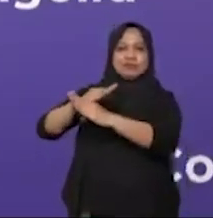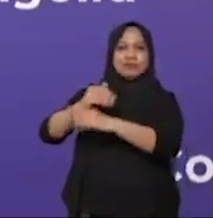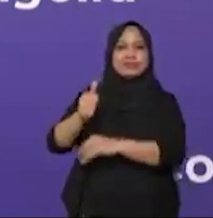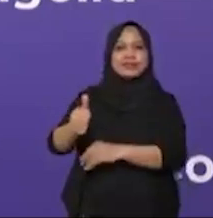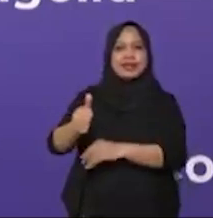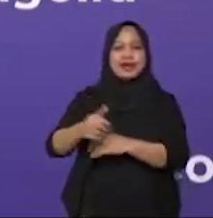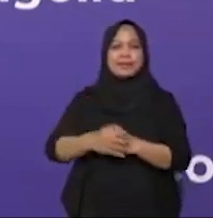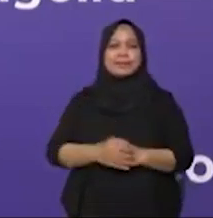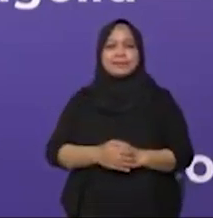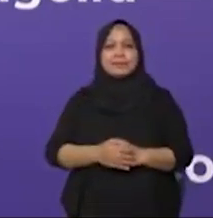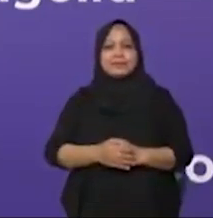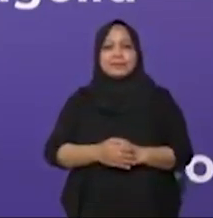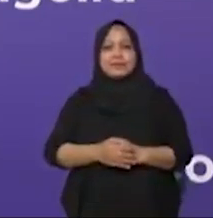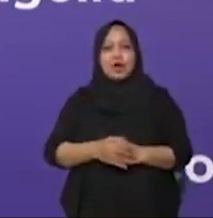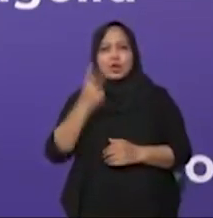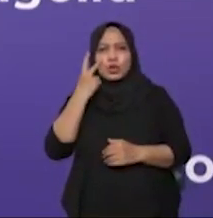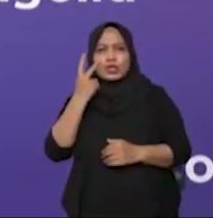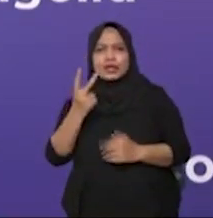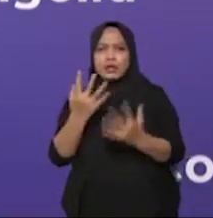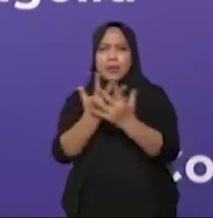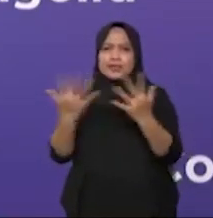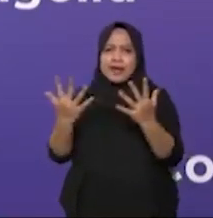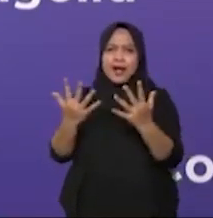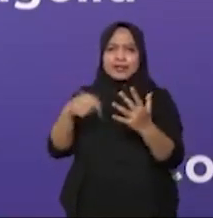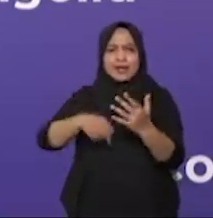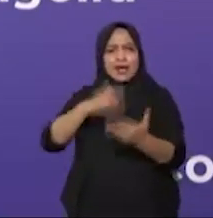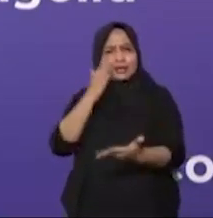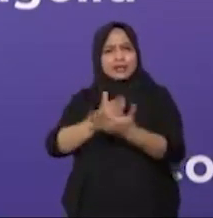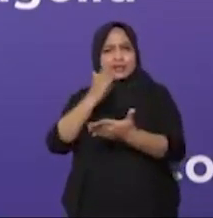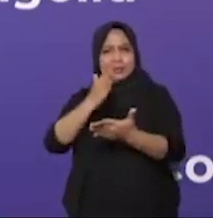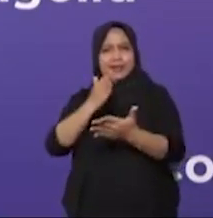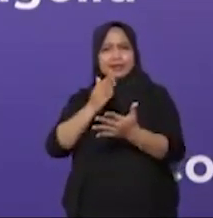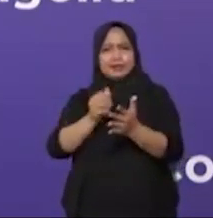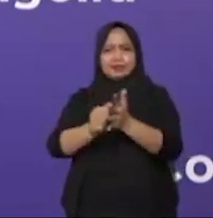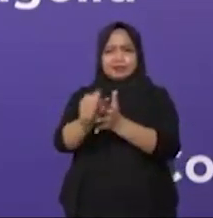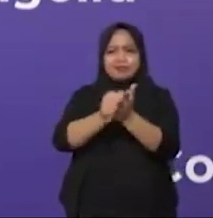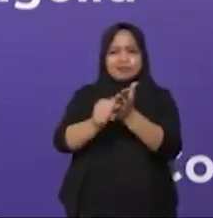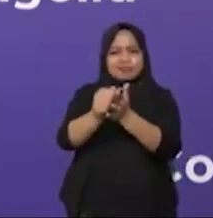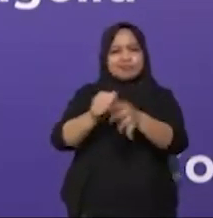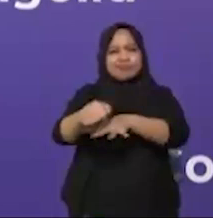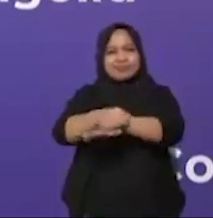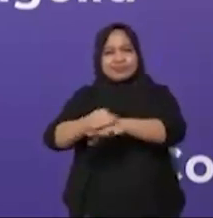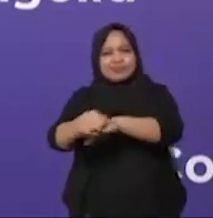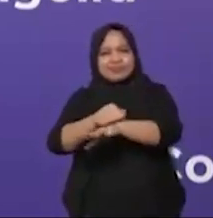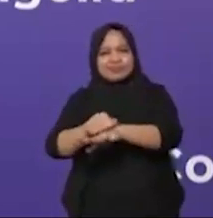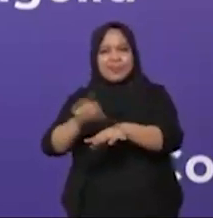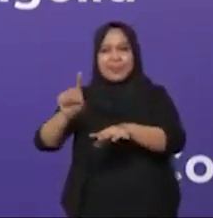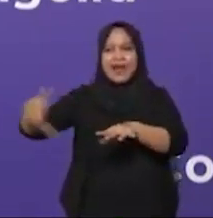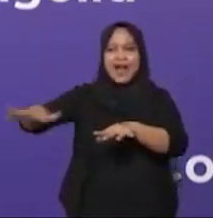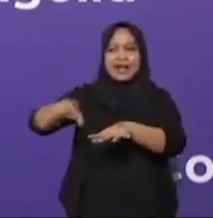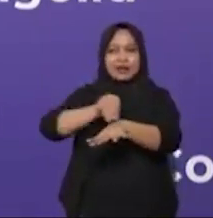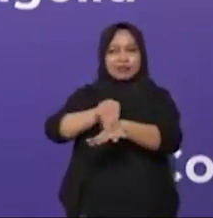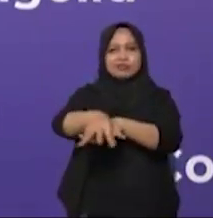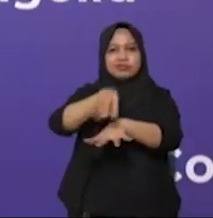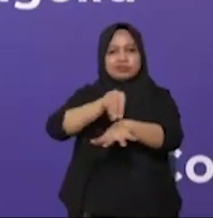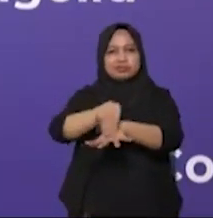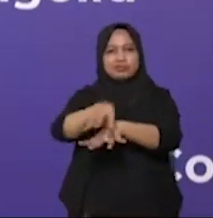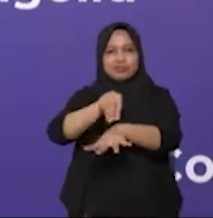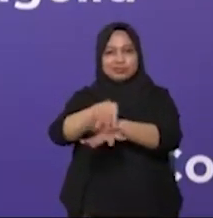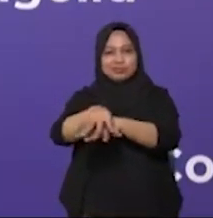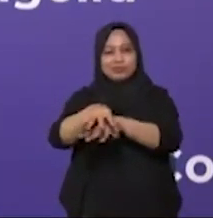melihat tentang disiplin masyarakat Nok mencuci tangan dengan menggunakan sabun dengan air yang mengalir